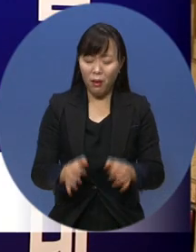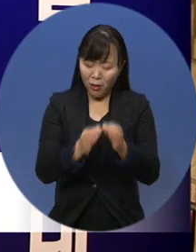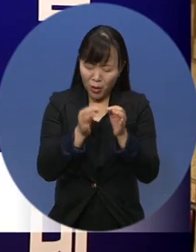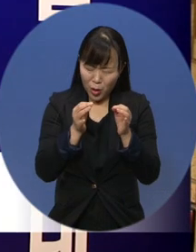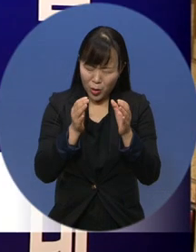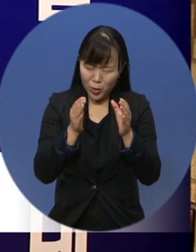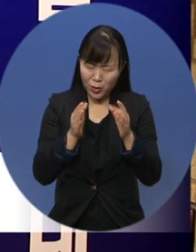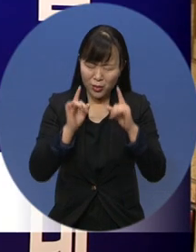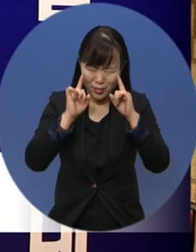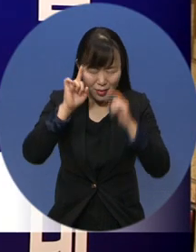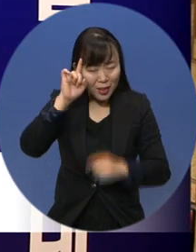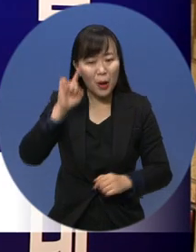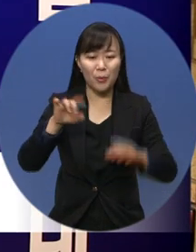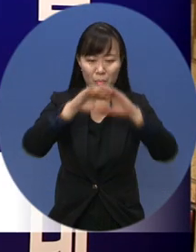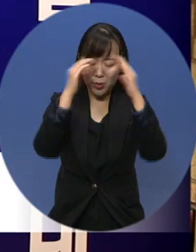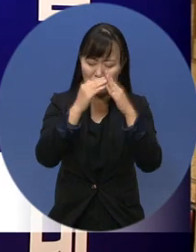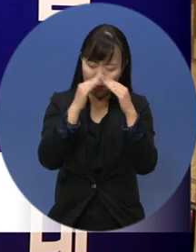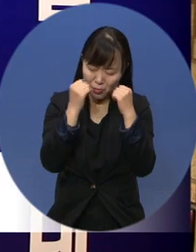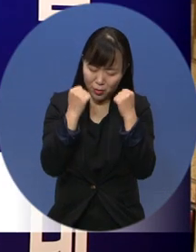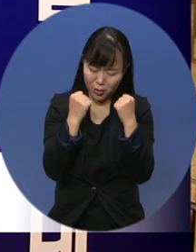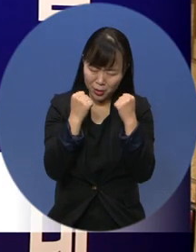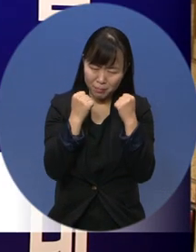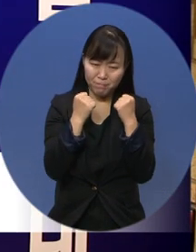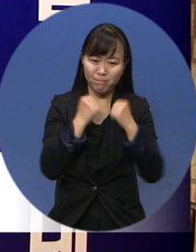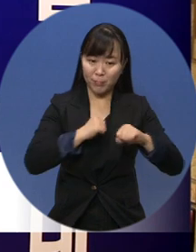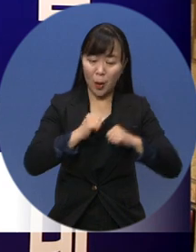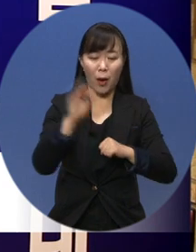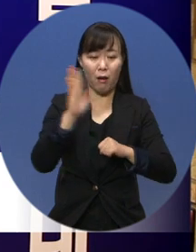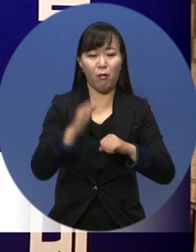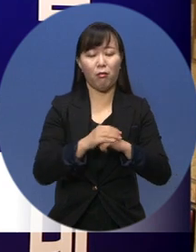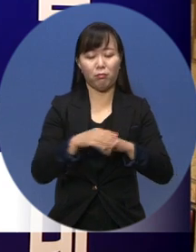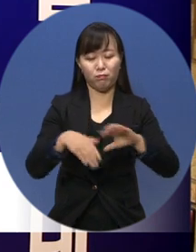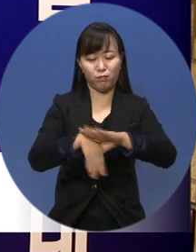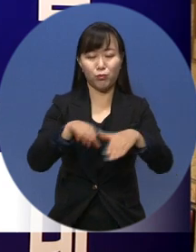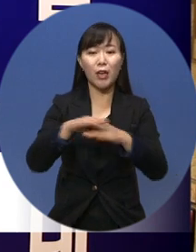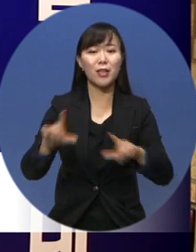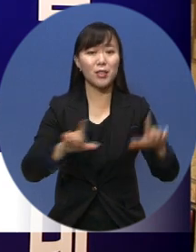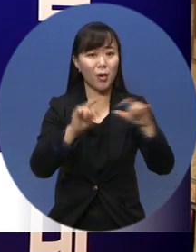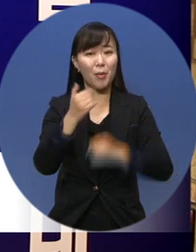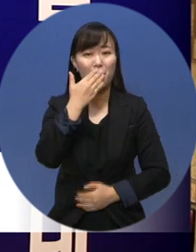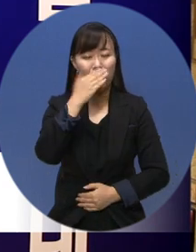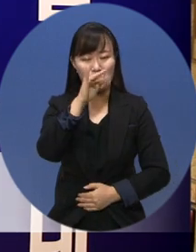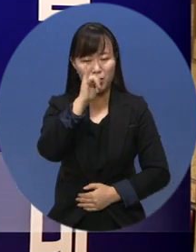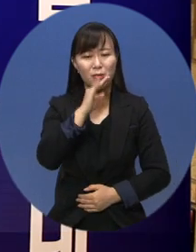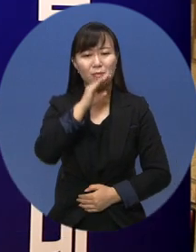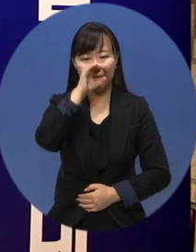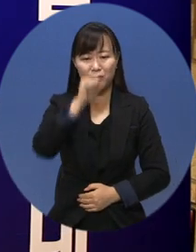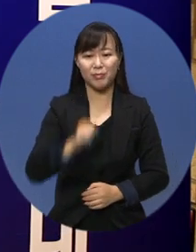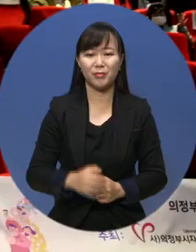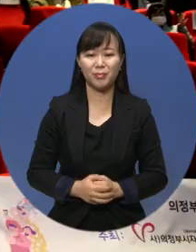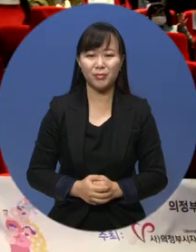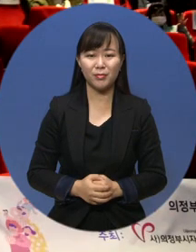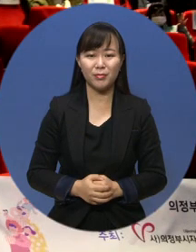그동안 쌓인 스트레스와 집에서만 활동하지 않고 많은 문화생활을 즐길 수 있어 좋은 것